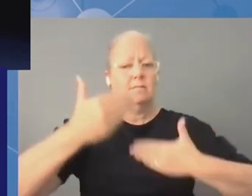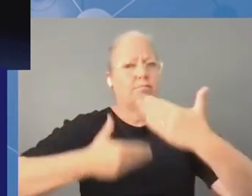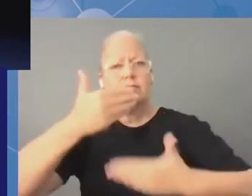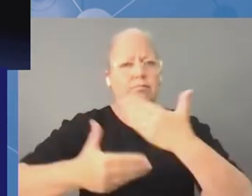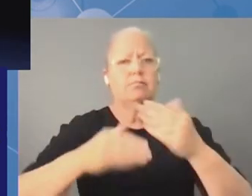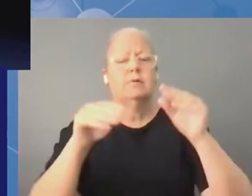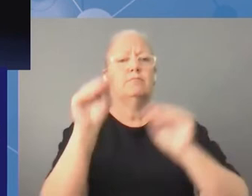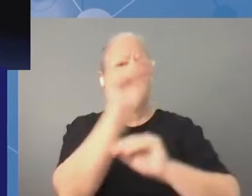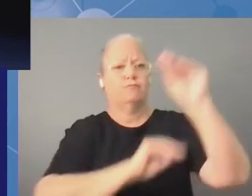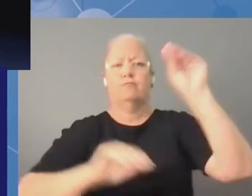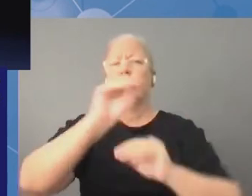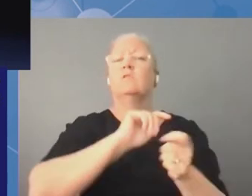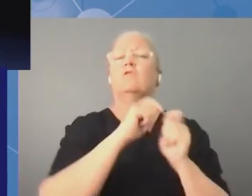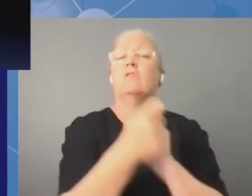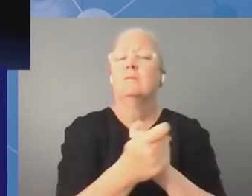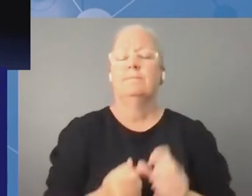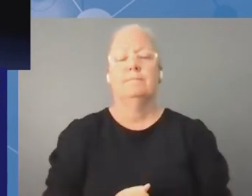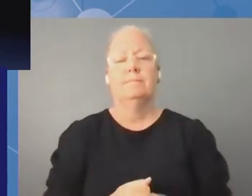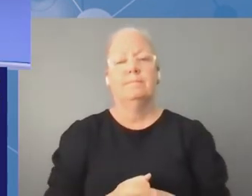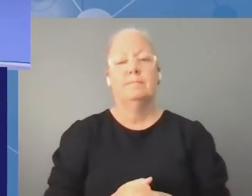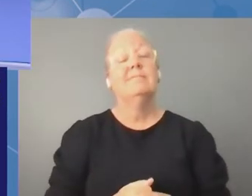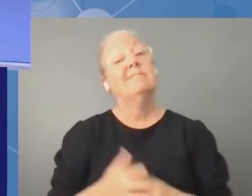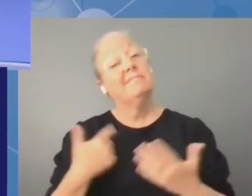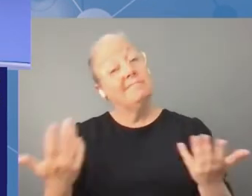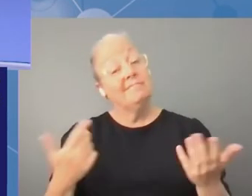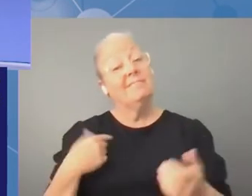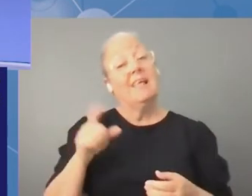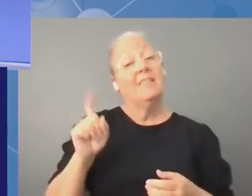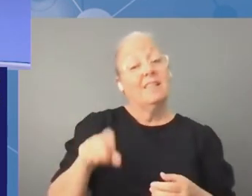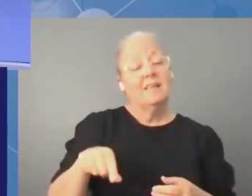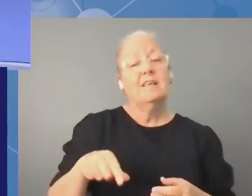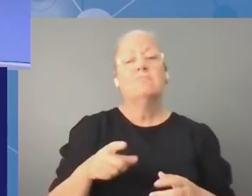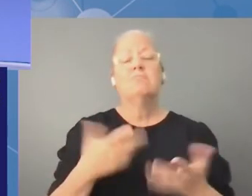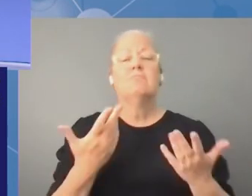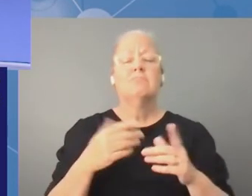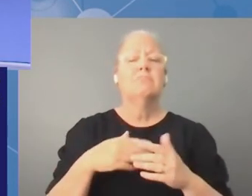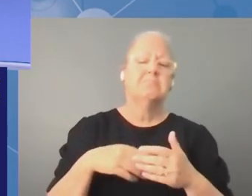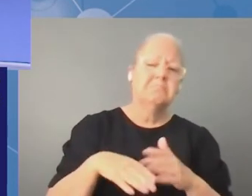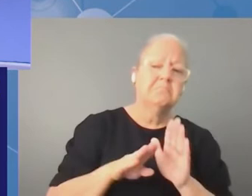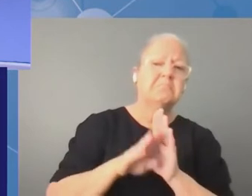نحسن فيها الخدمات. وشكرا لكاتوفيتس والشعب البولندي، ومع السلامة.